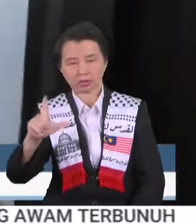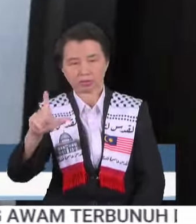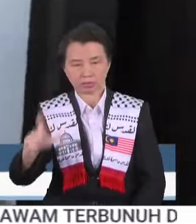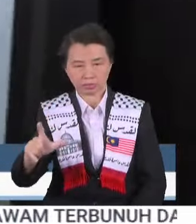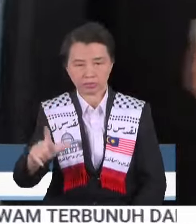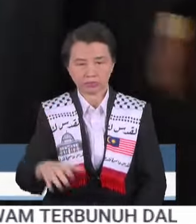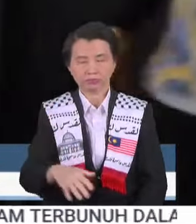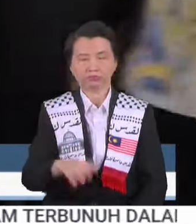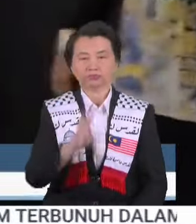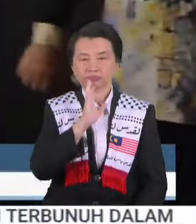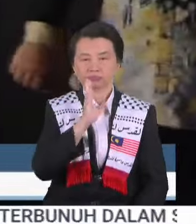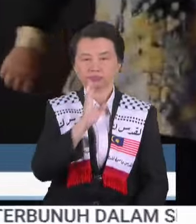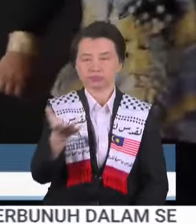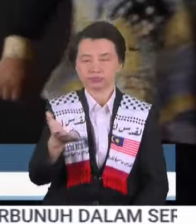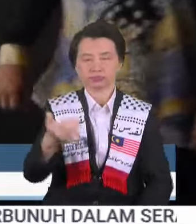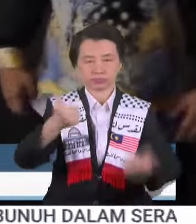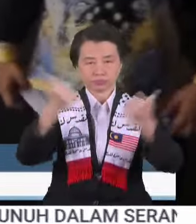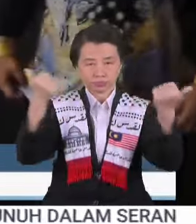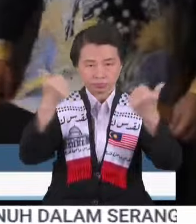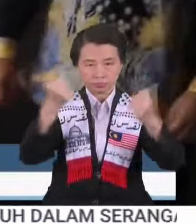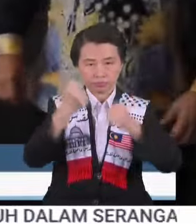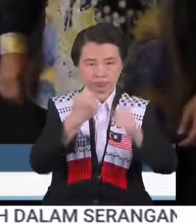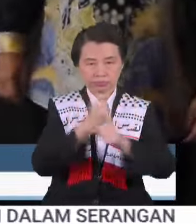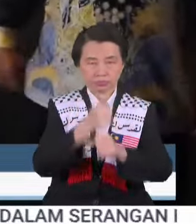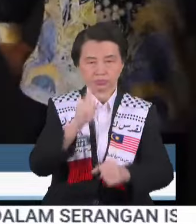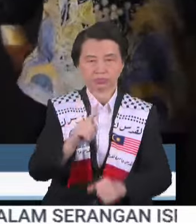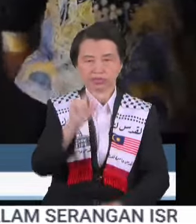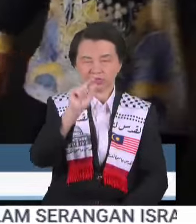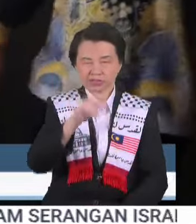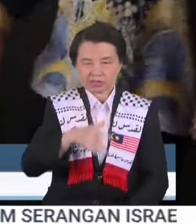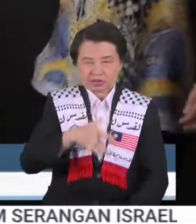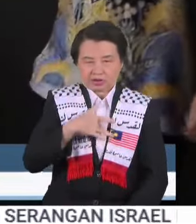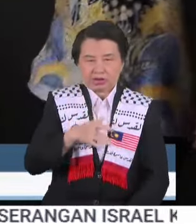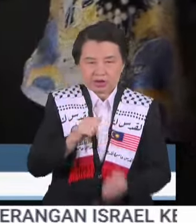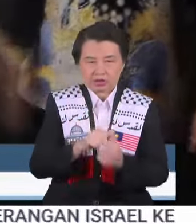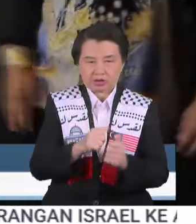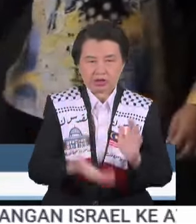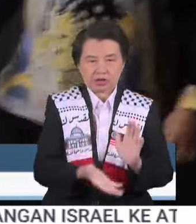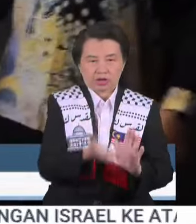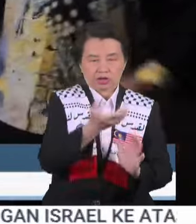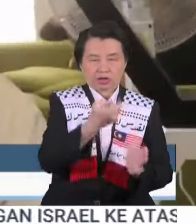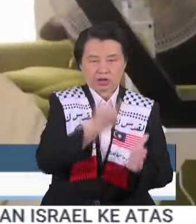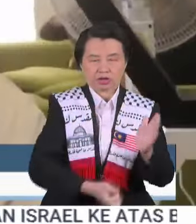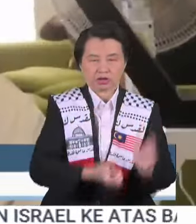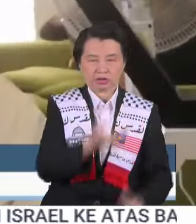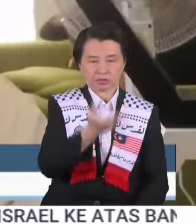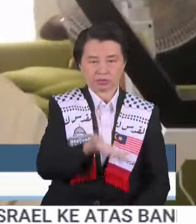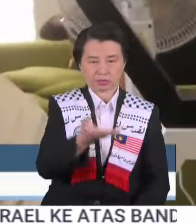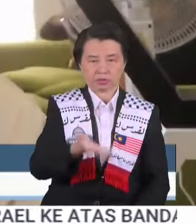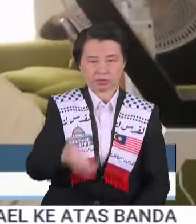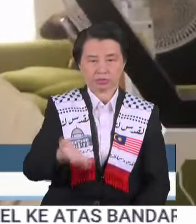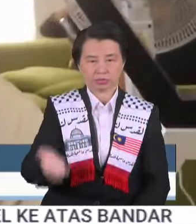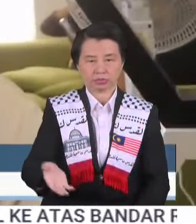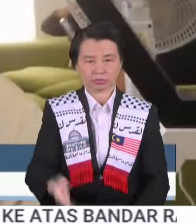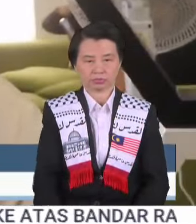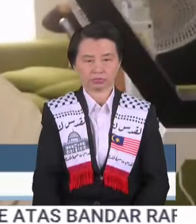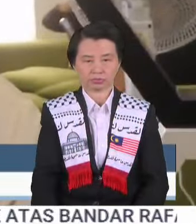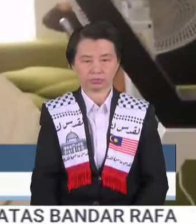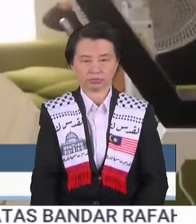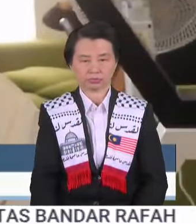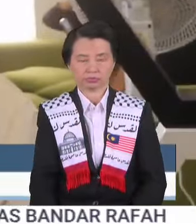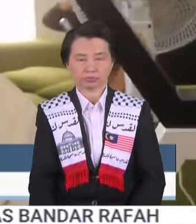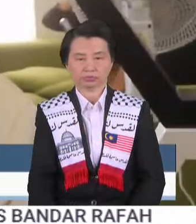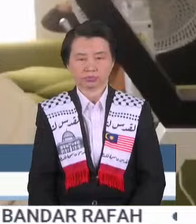Rashid. Jelasnya, Aidilfitri tahun ini sedikit terasa dengan kenaikan harga barang. Macam kita mau buka open house tu